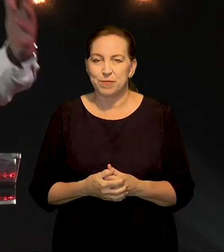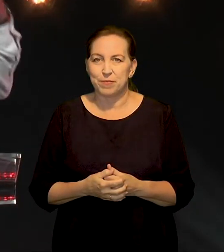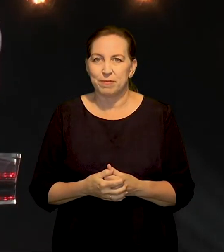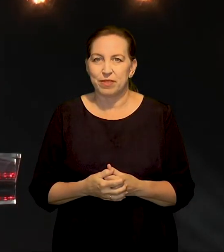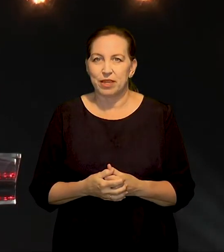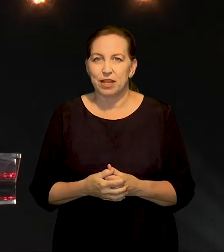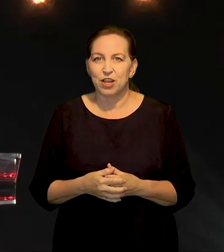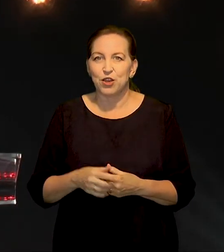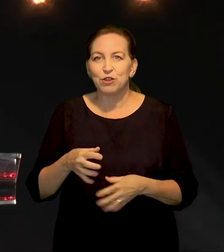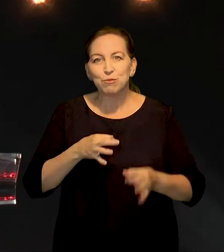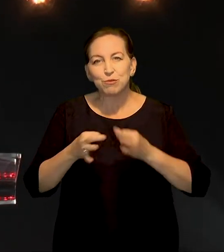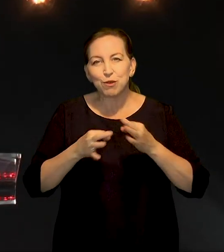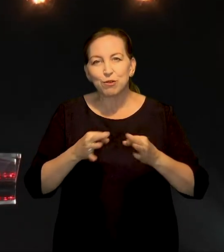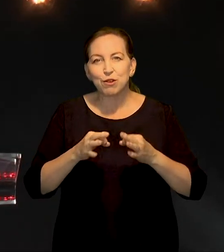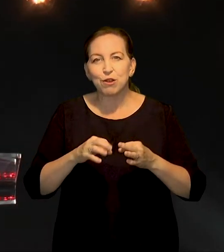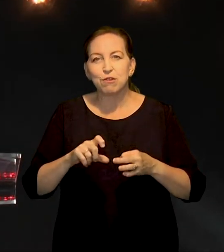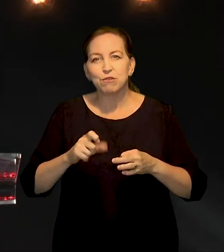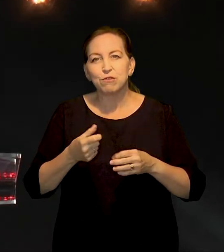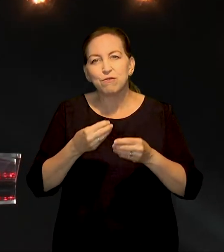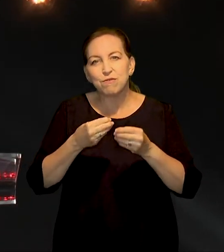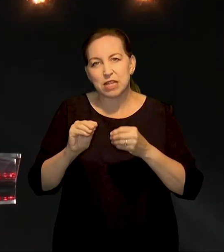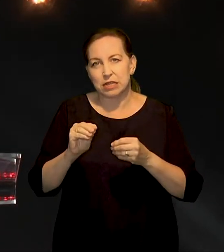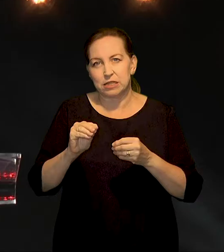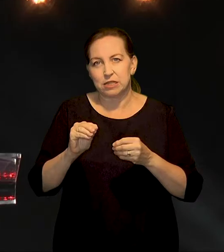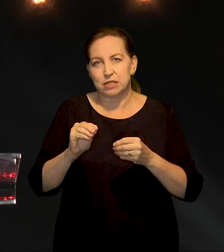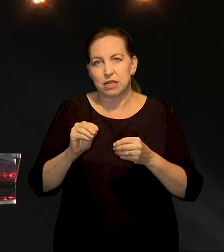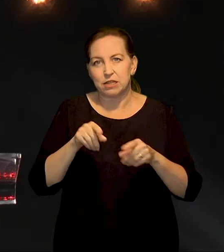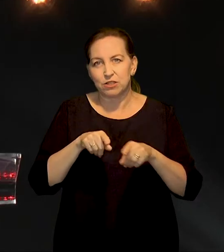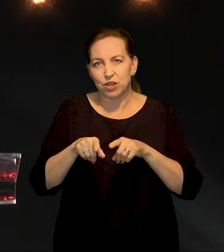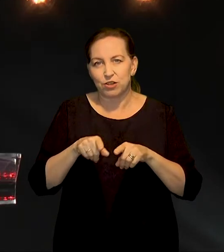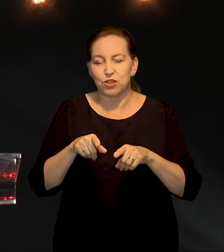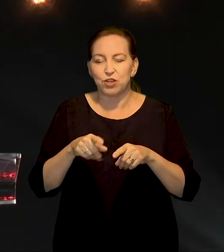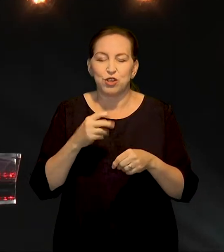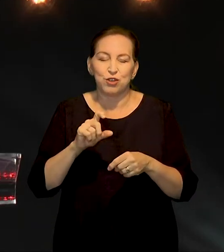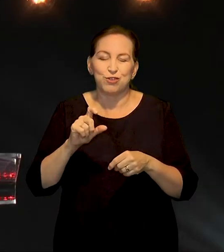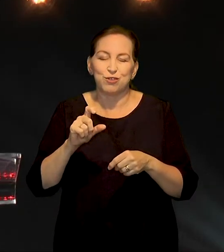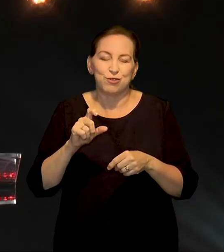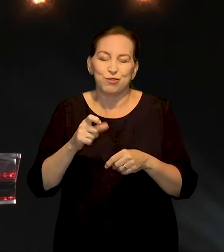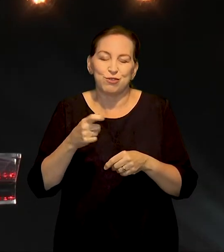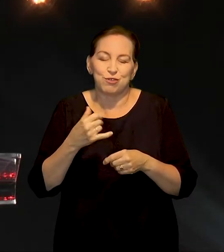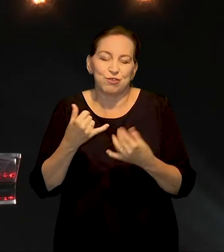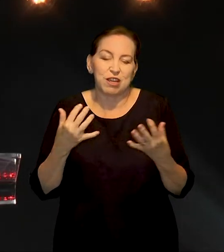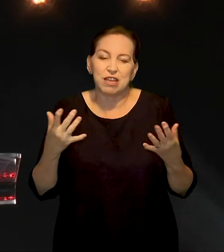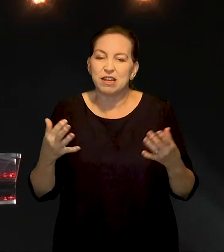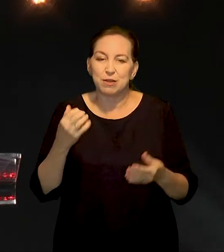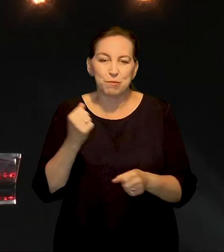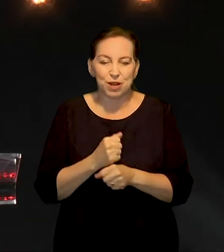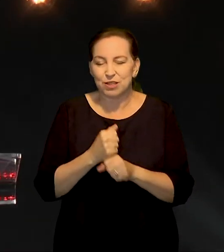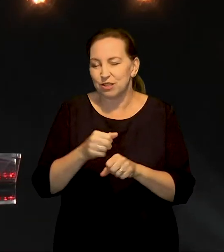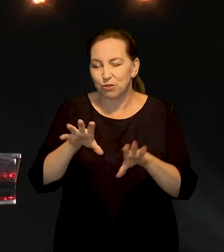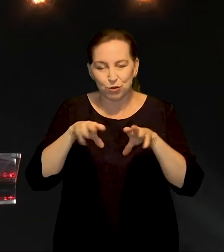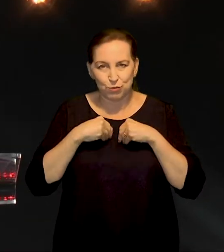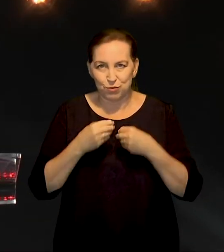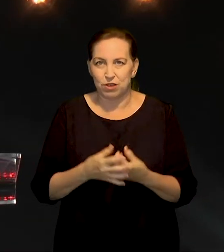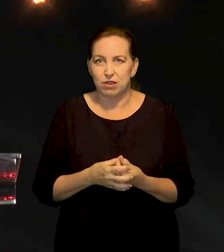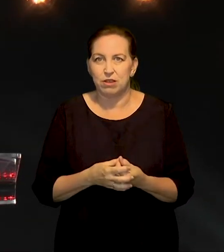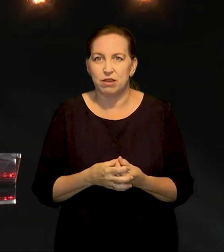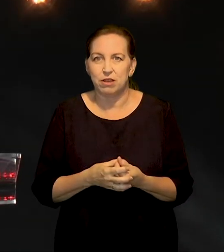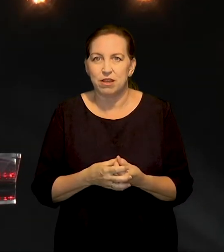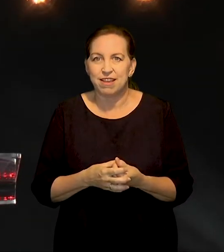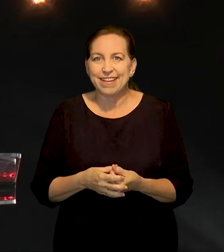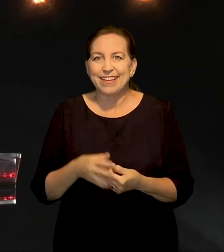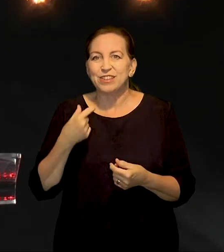Tak odpowiem znowu politycznie, to zależy. Po ludzku pewnie tak. Nawet bym powiedział, że to taka